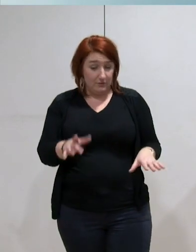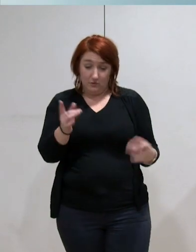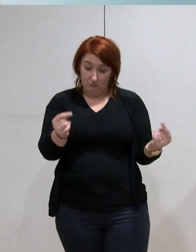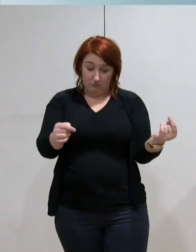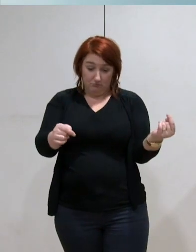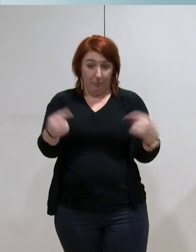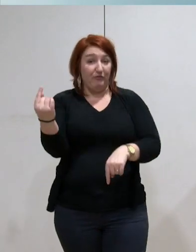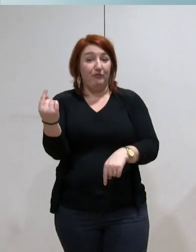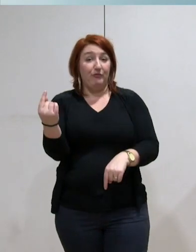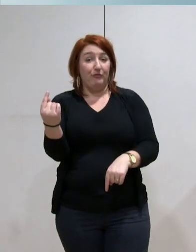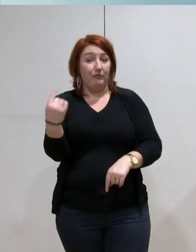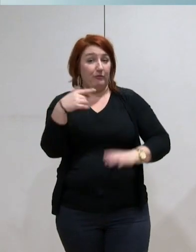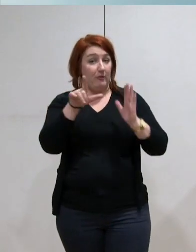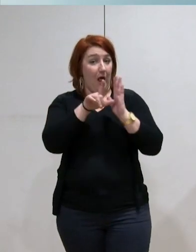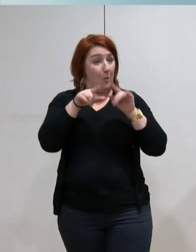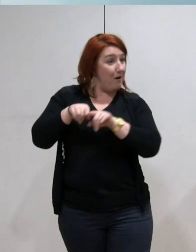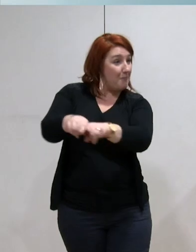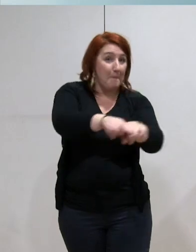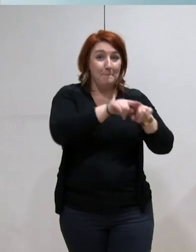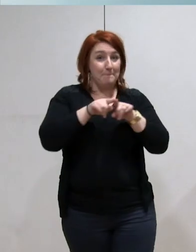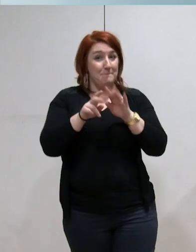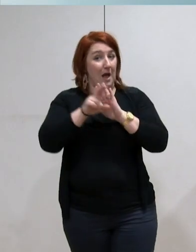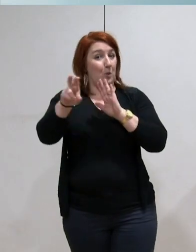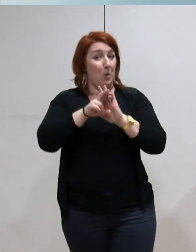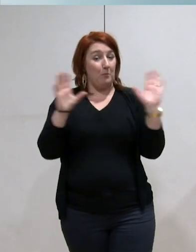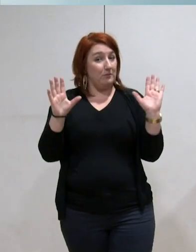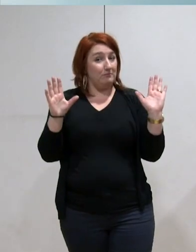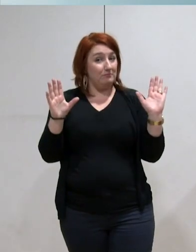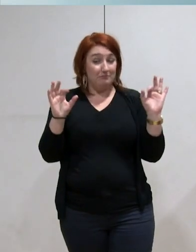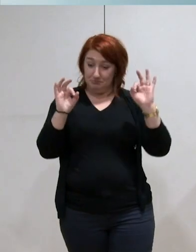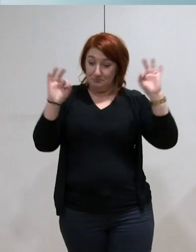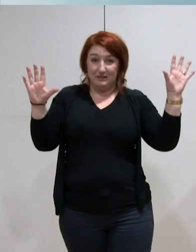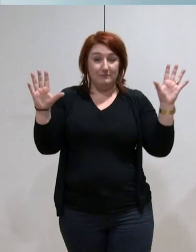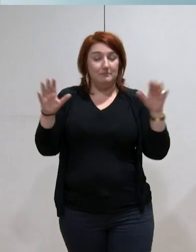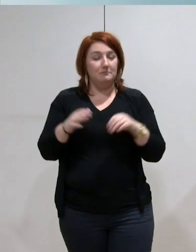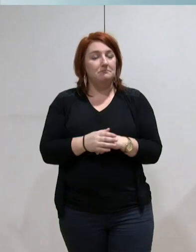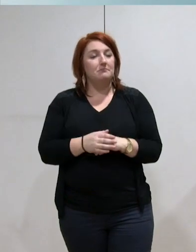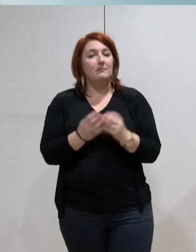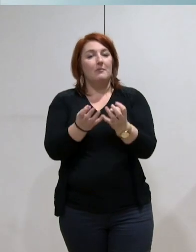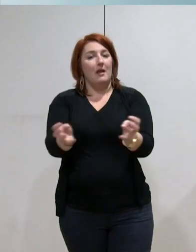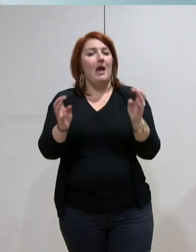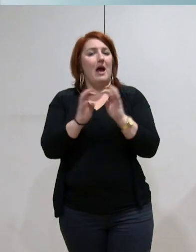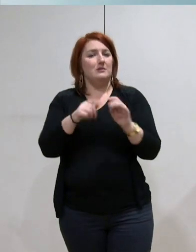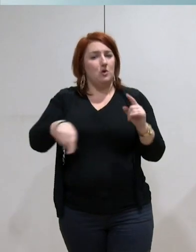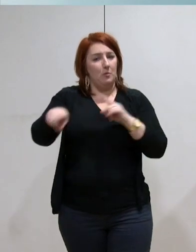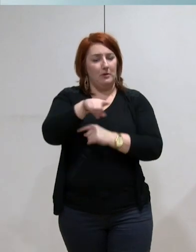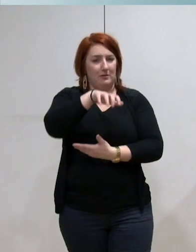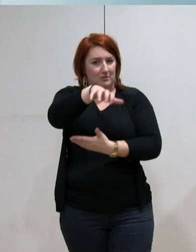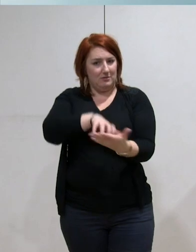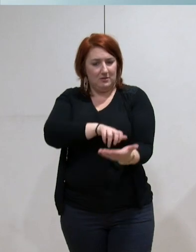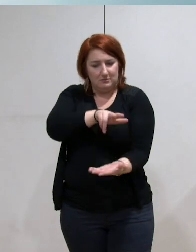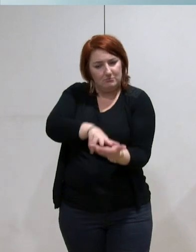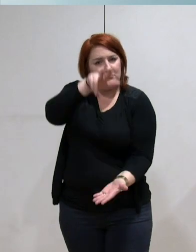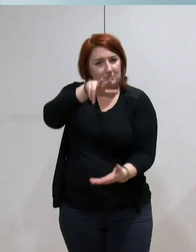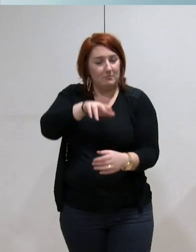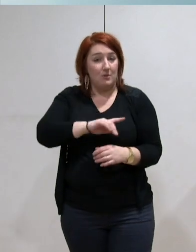sorte notre loi tous ici à grenuv et cette assemblée donc a adopté un texte qui